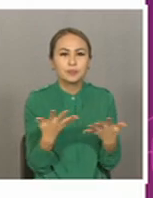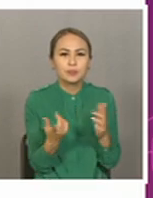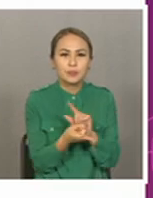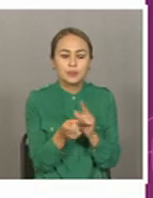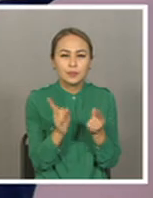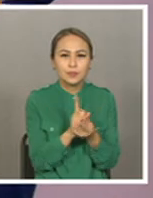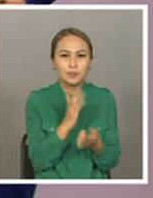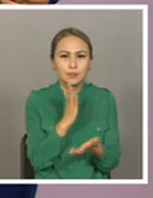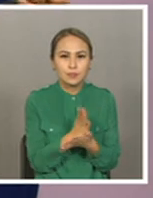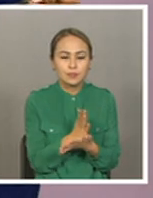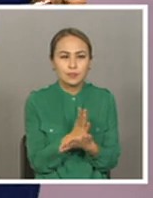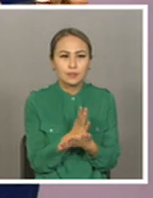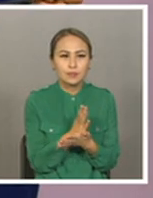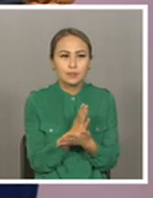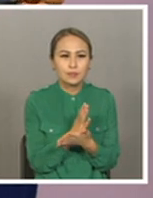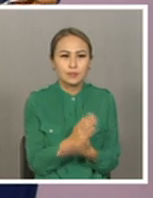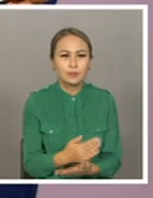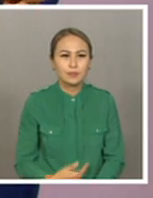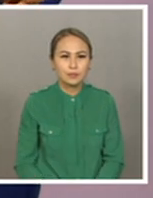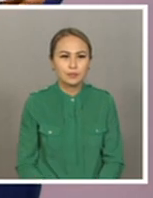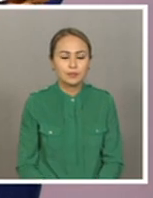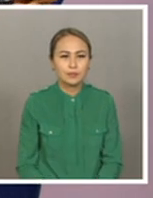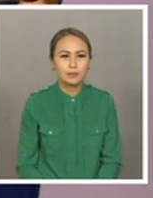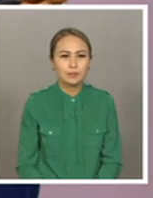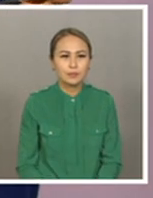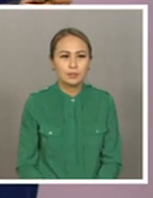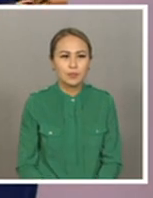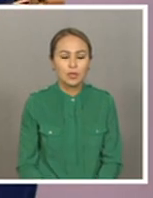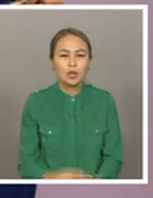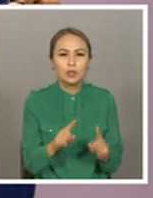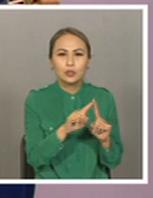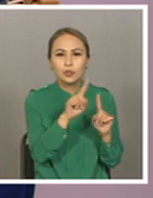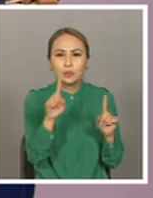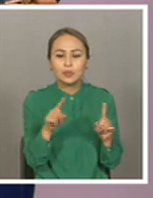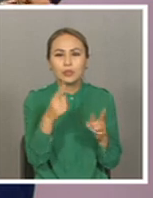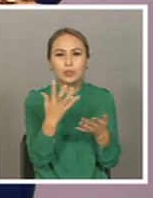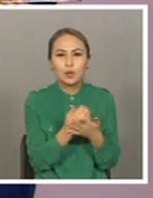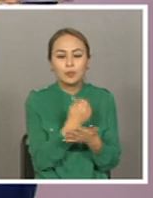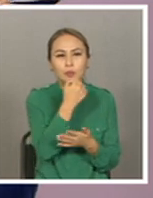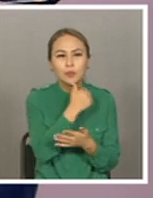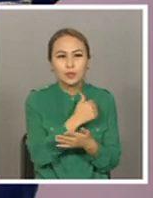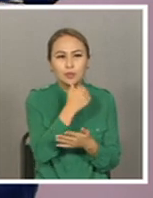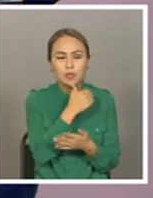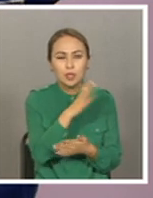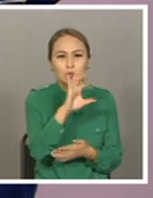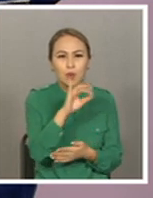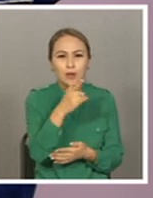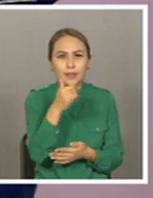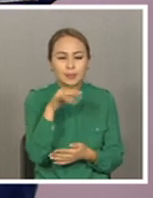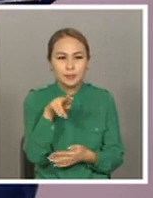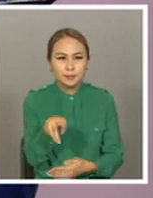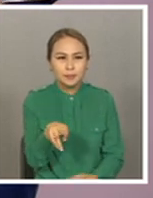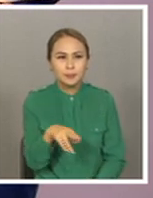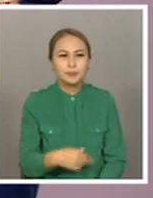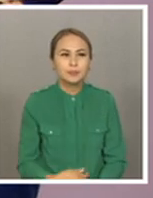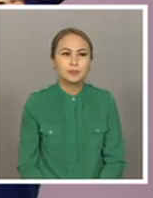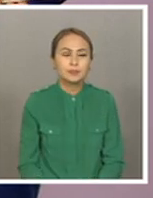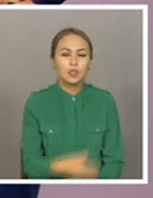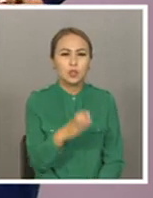ұшыраған? Бұл сөздердің түбірін тауып көріңдерші. Соғып,